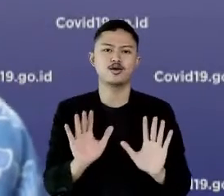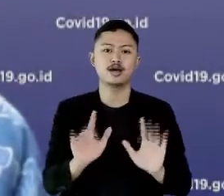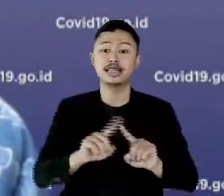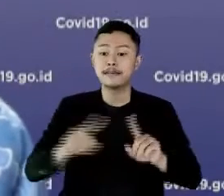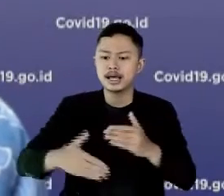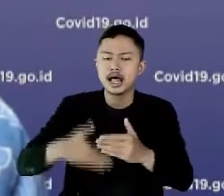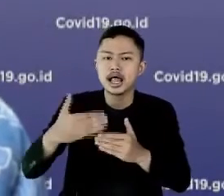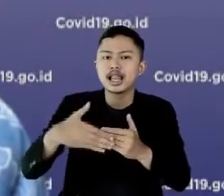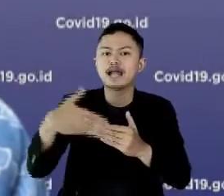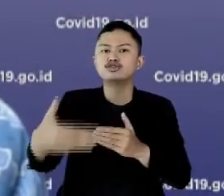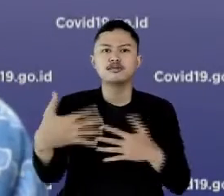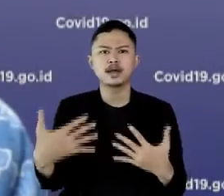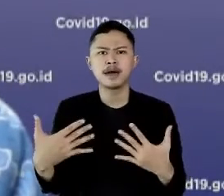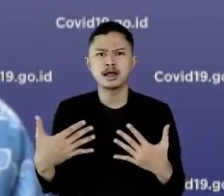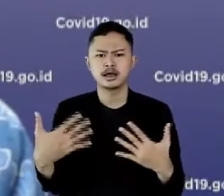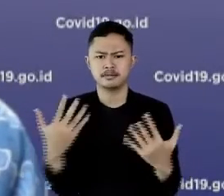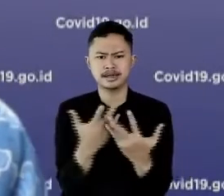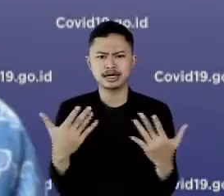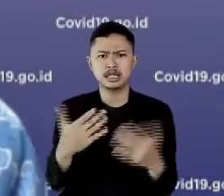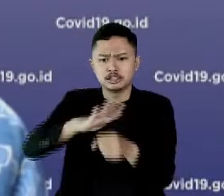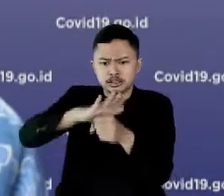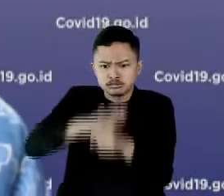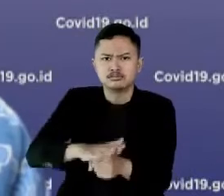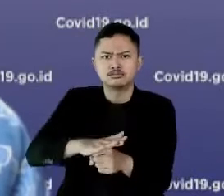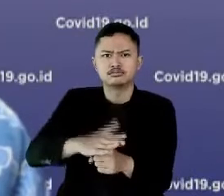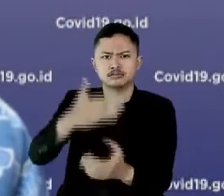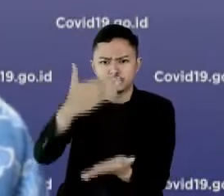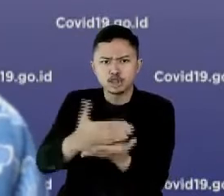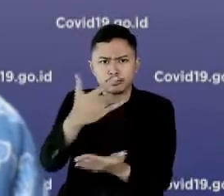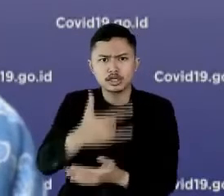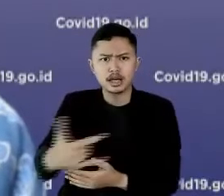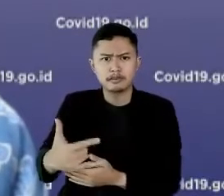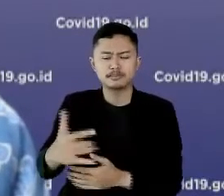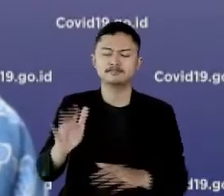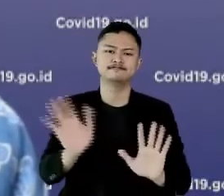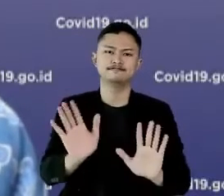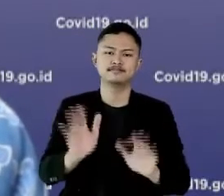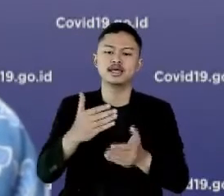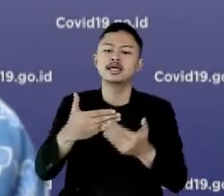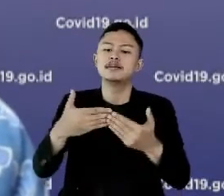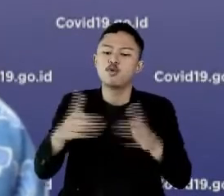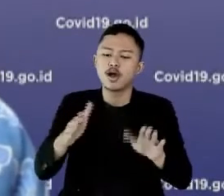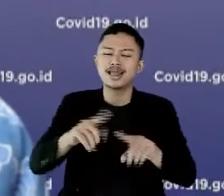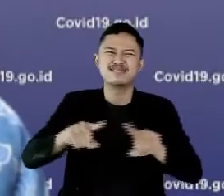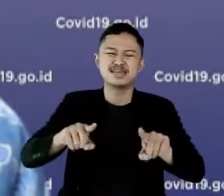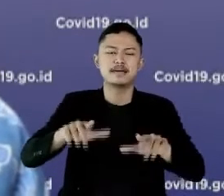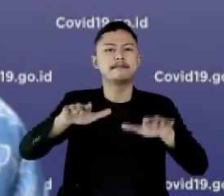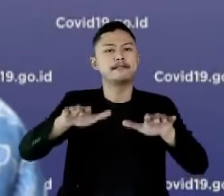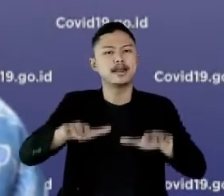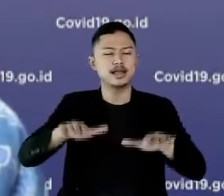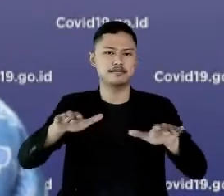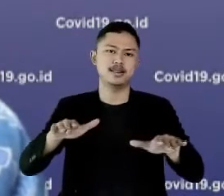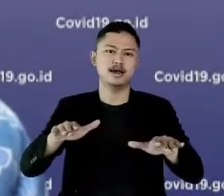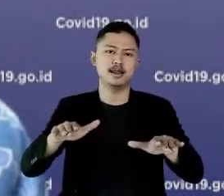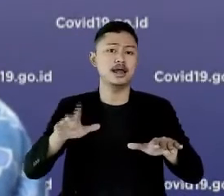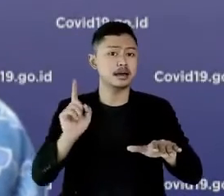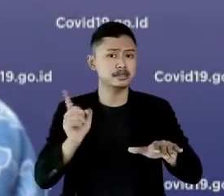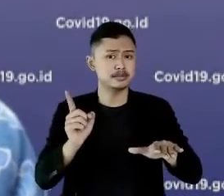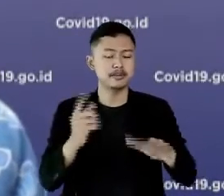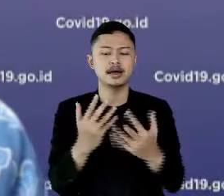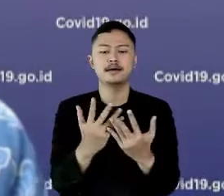bisa terus-terusan mobilitas ditekan. Mobilitas harus dilonggarkan perlahan-lahan ya, supaya